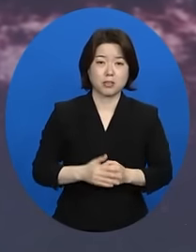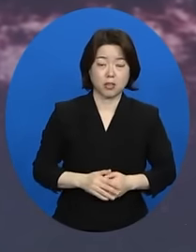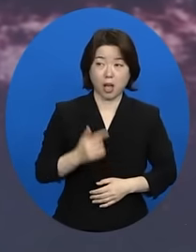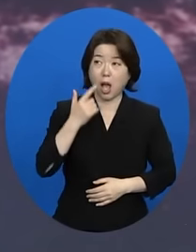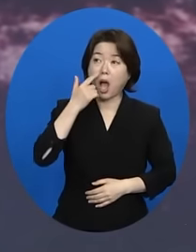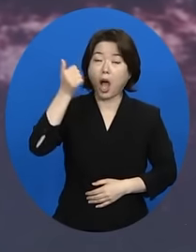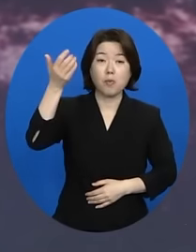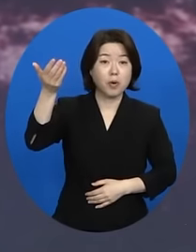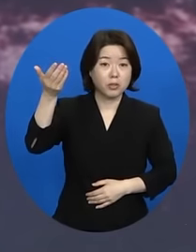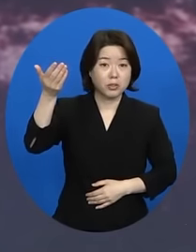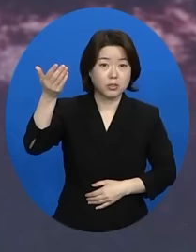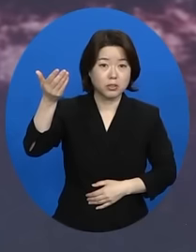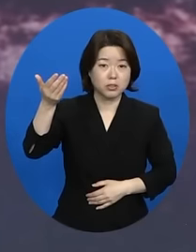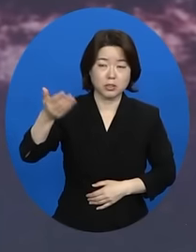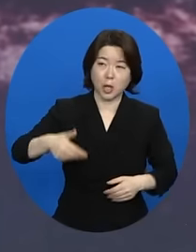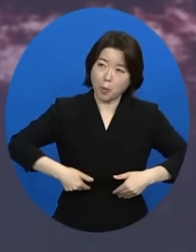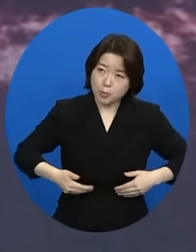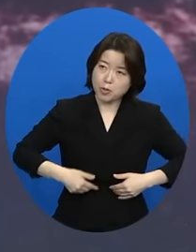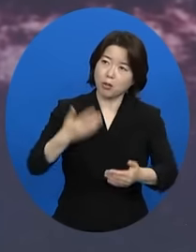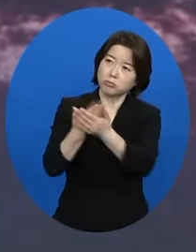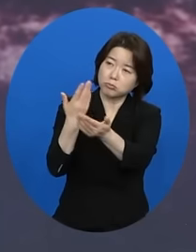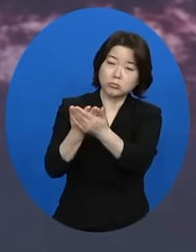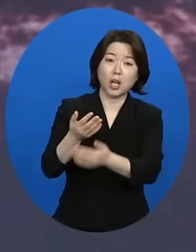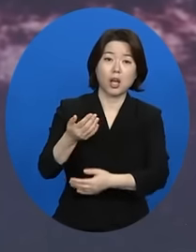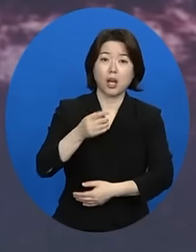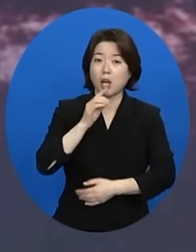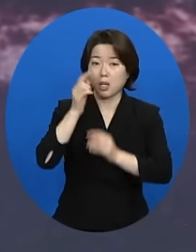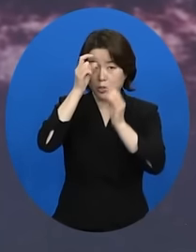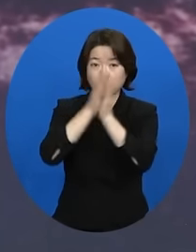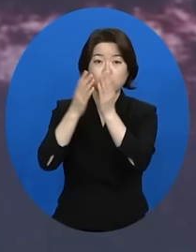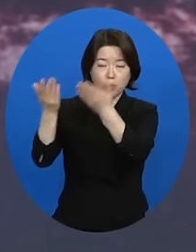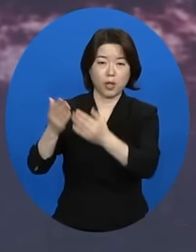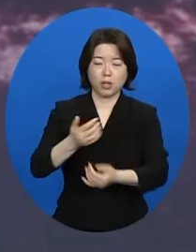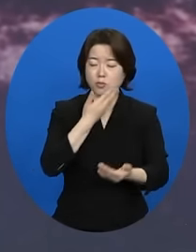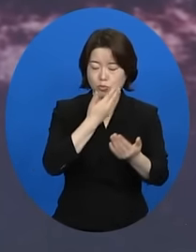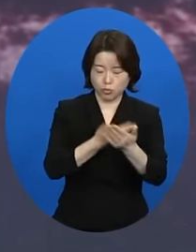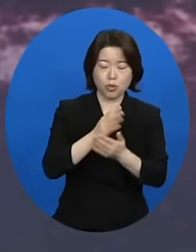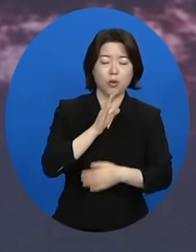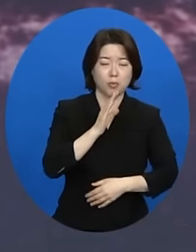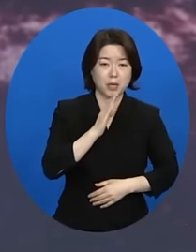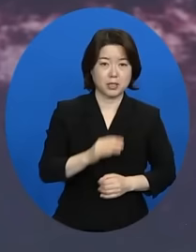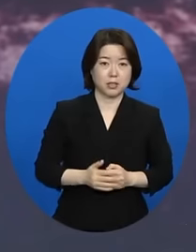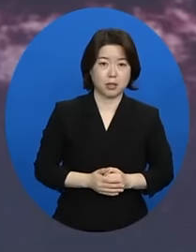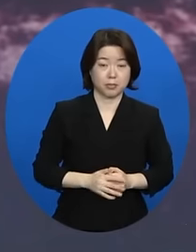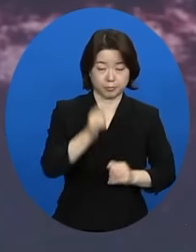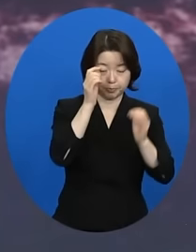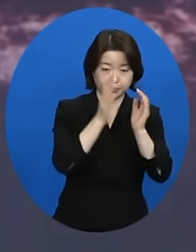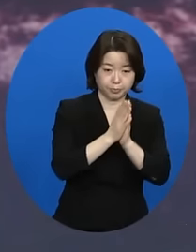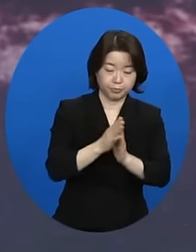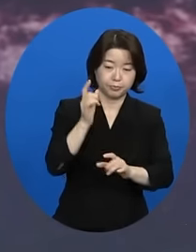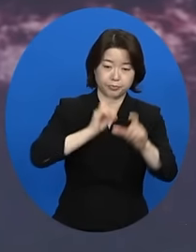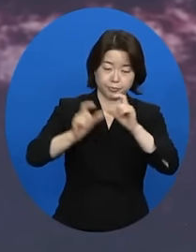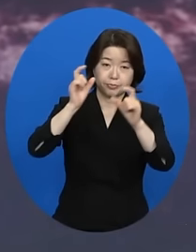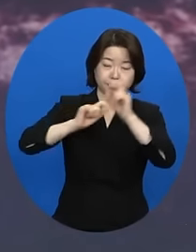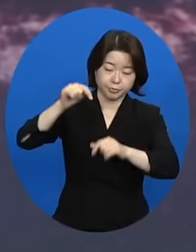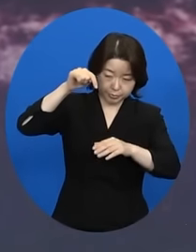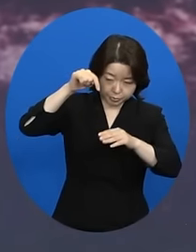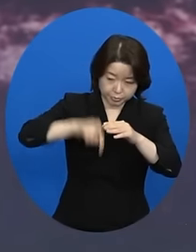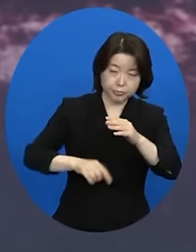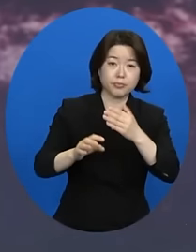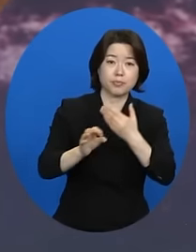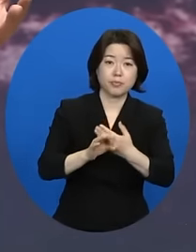아버지시니까 일용할 양식을 구하십시오. 너무 중요한 기도예요. 근데 기도가 계속해서 깊어지다 보면